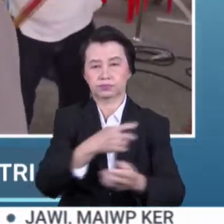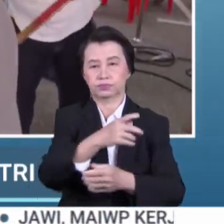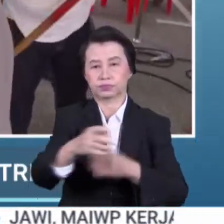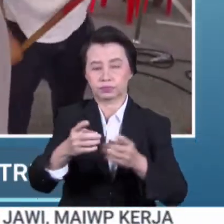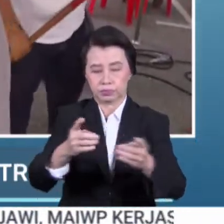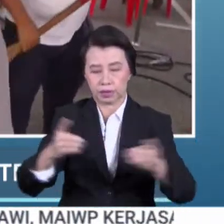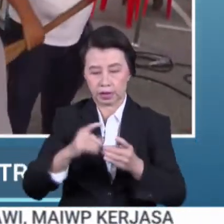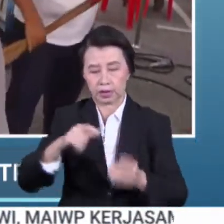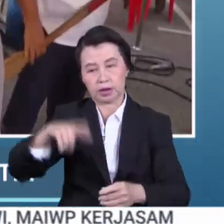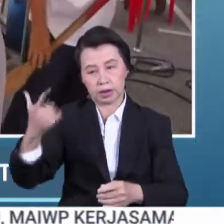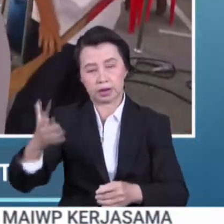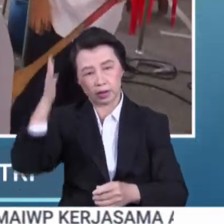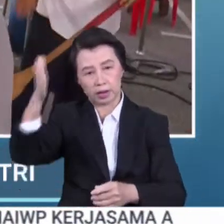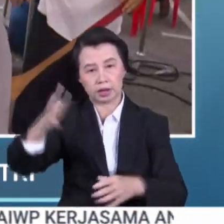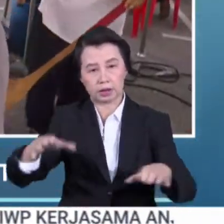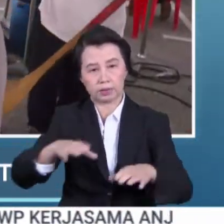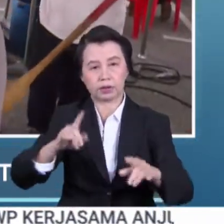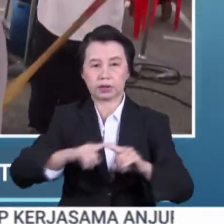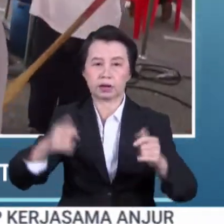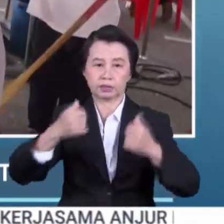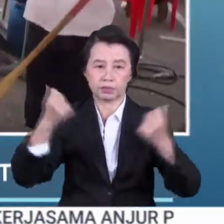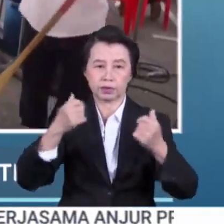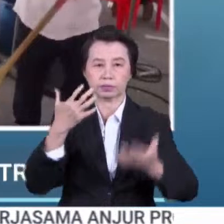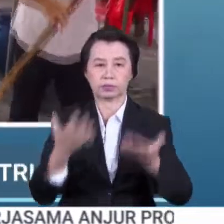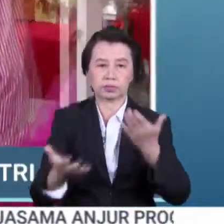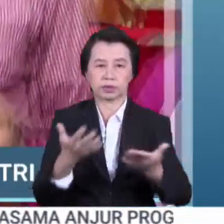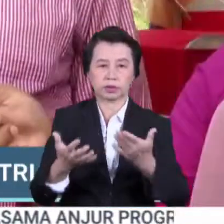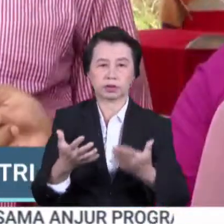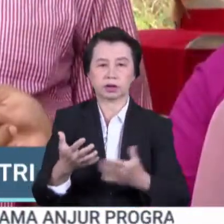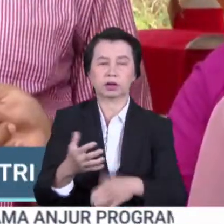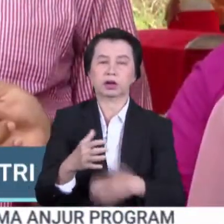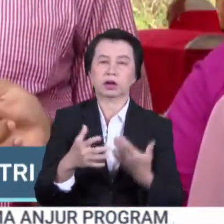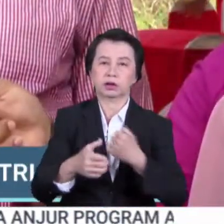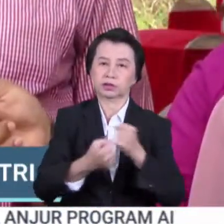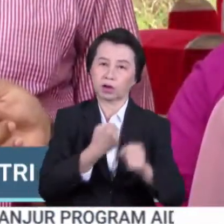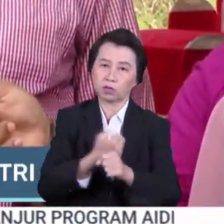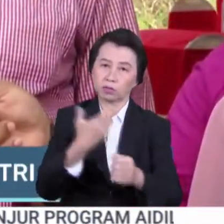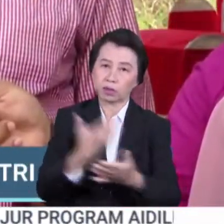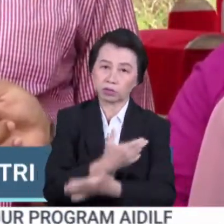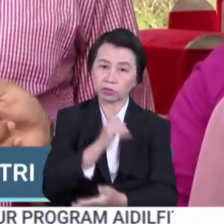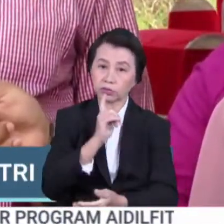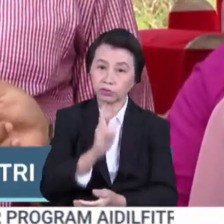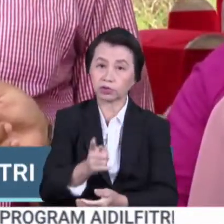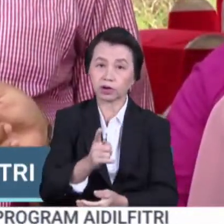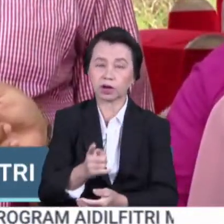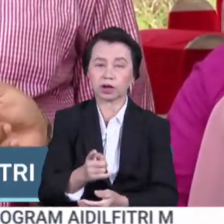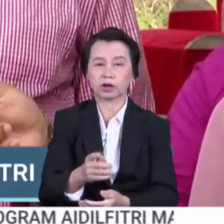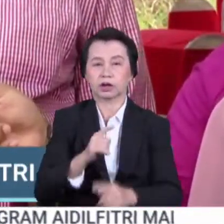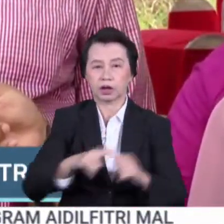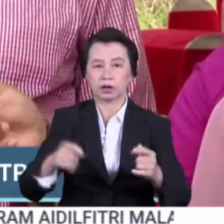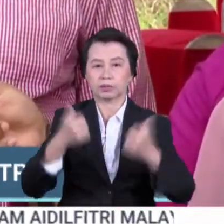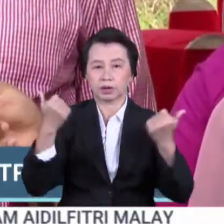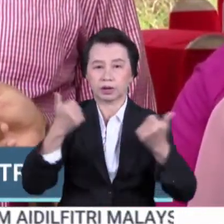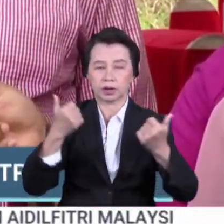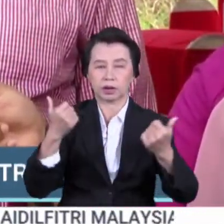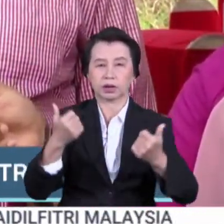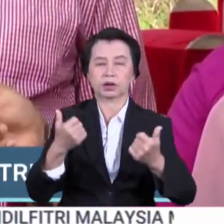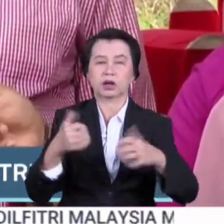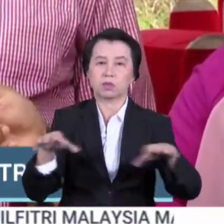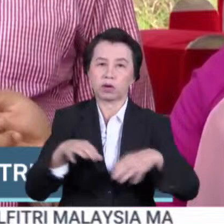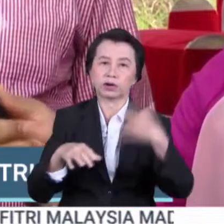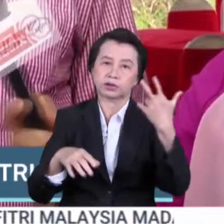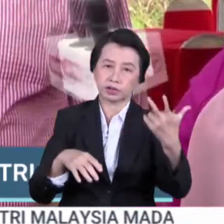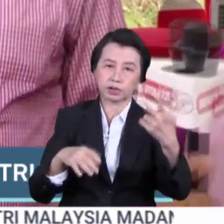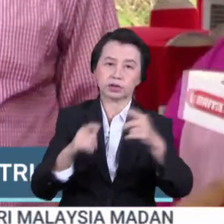dibuat, tapi dalam sambutan yang berbeza lah, mungkin Maulud Nabi, mungkin awal Muharram dan sebagainya. Tapi yang raya kita buat di tiga daerah saja sambutan